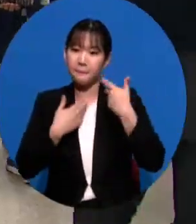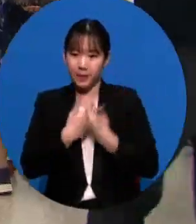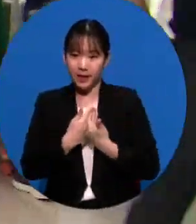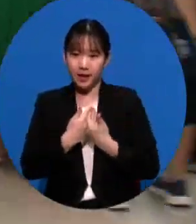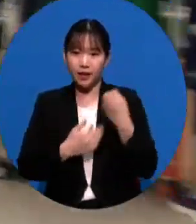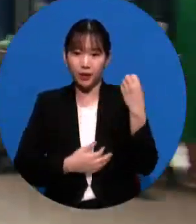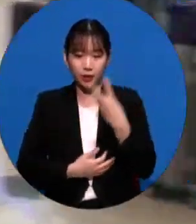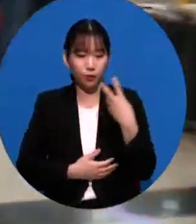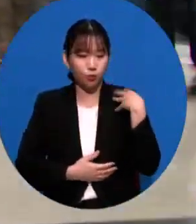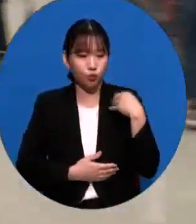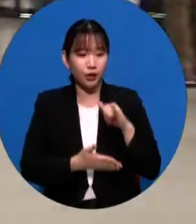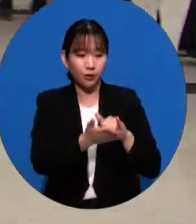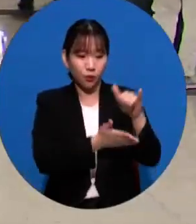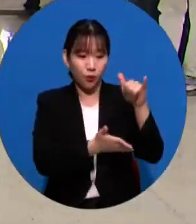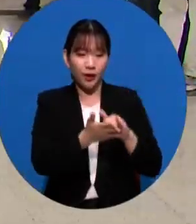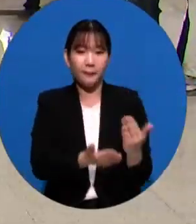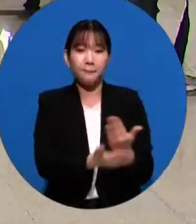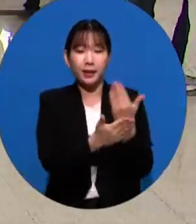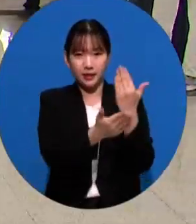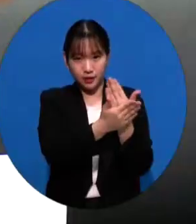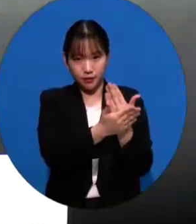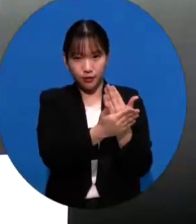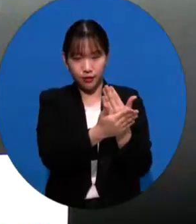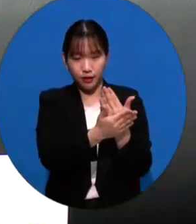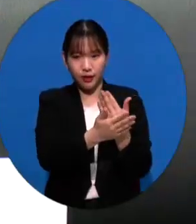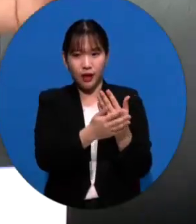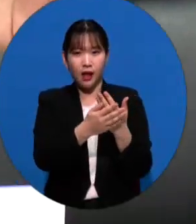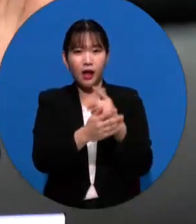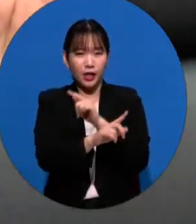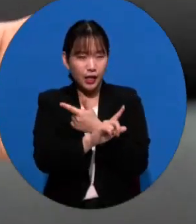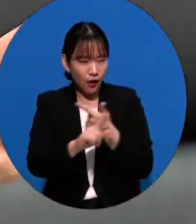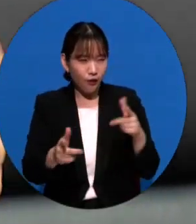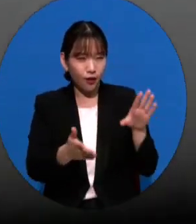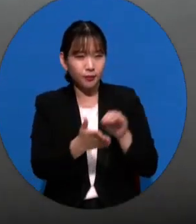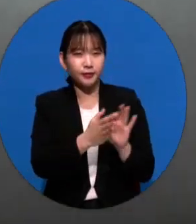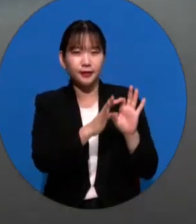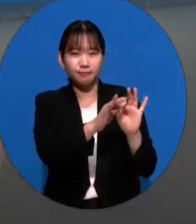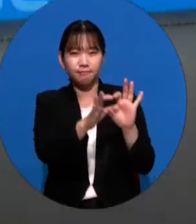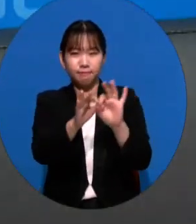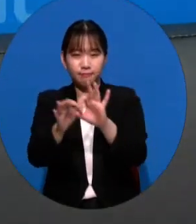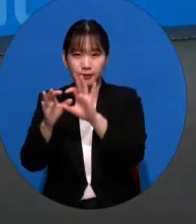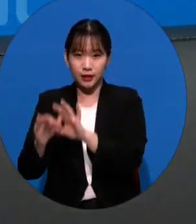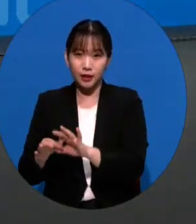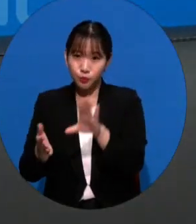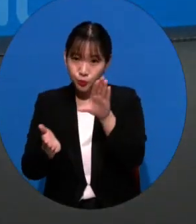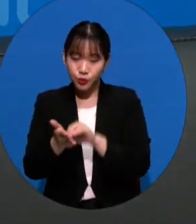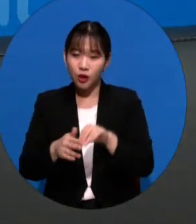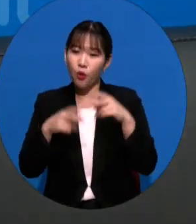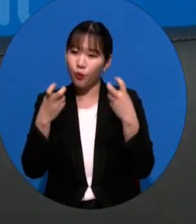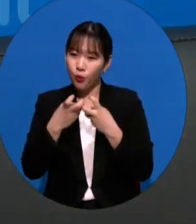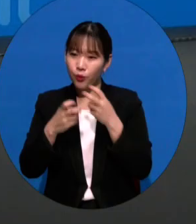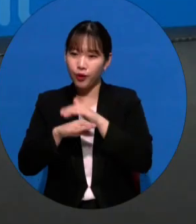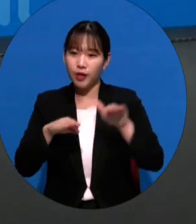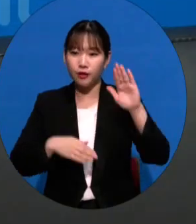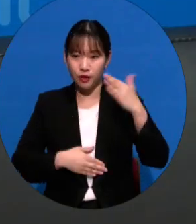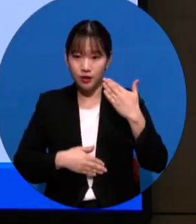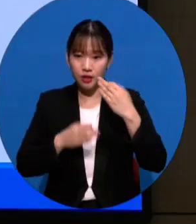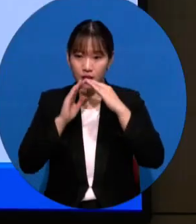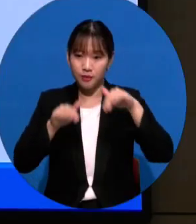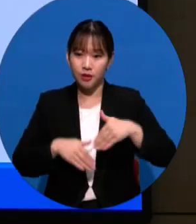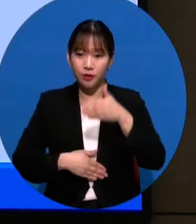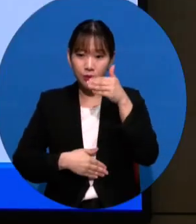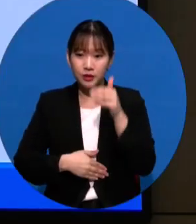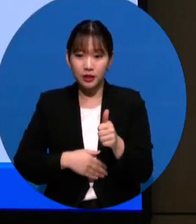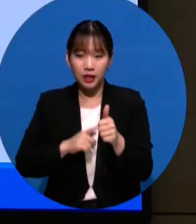그리고 무안 국제공항 활성화까지 이처럼 얽히고 설킨 실타래를 어떻게 풀어낼지는 김영록